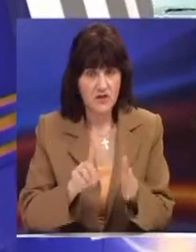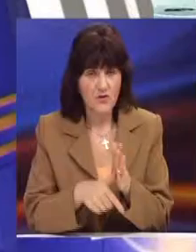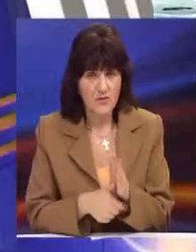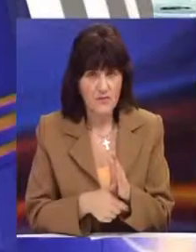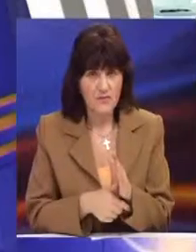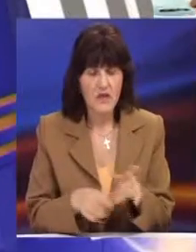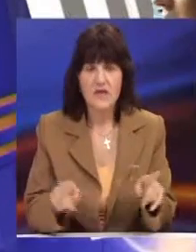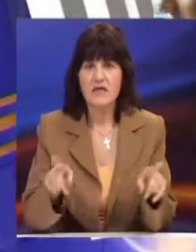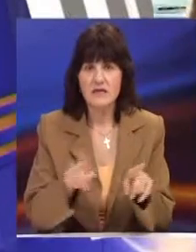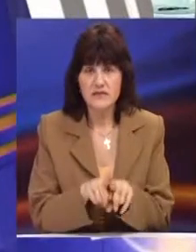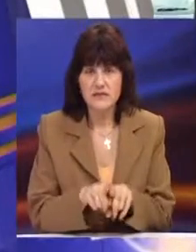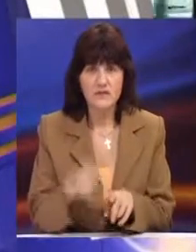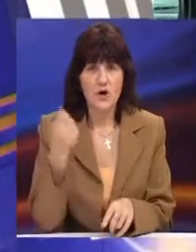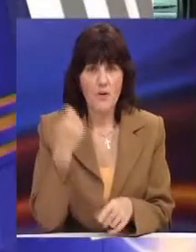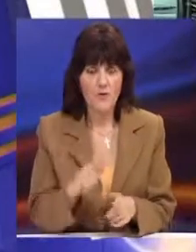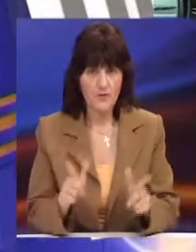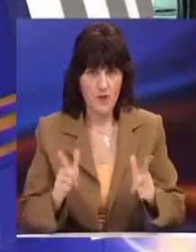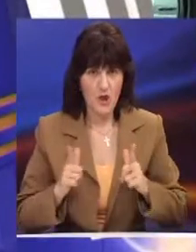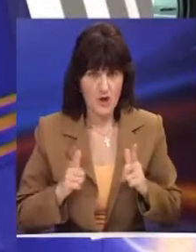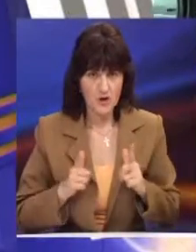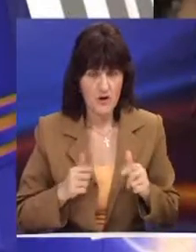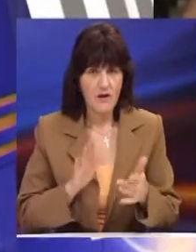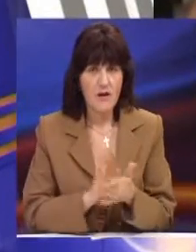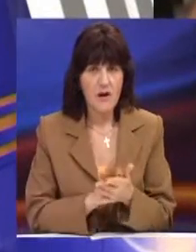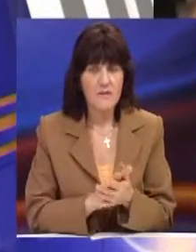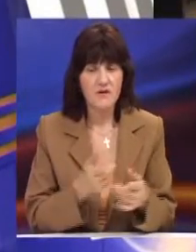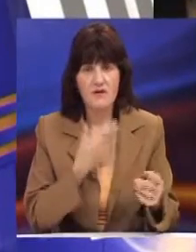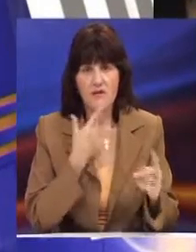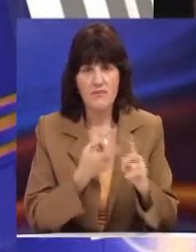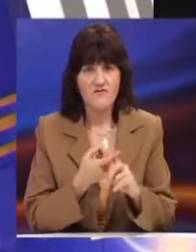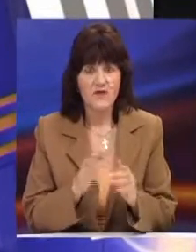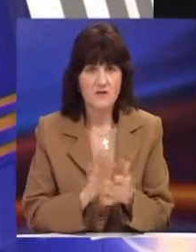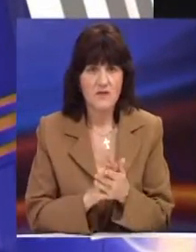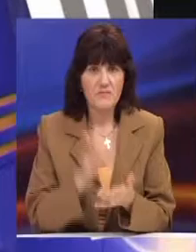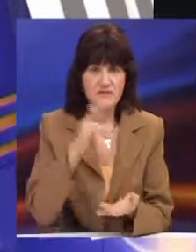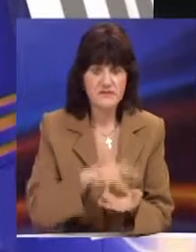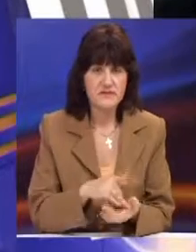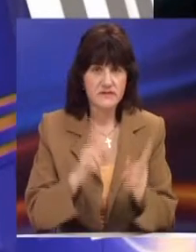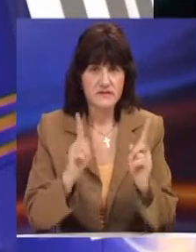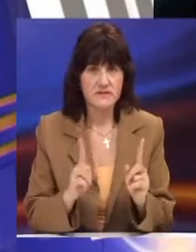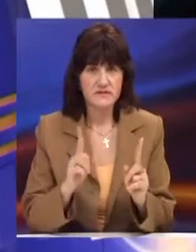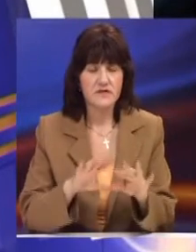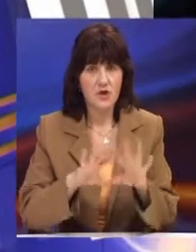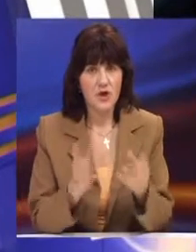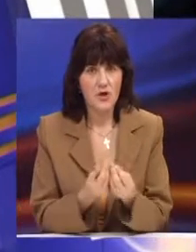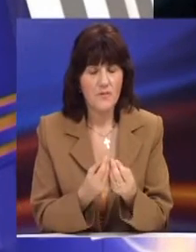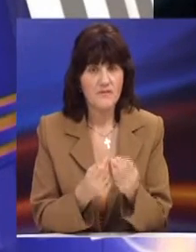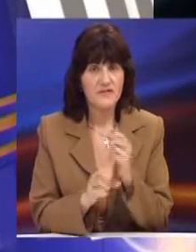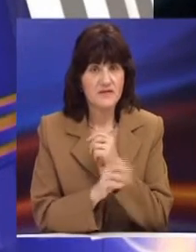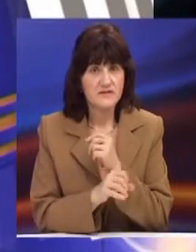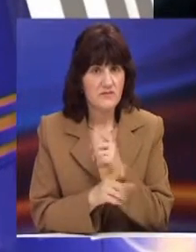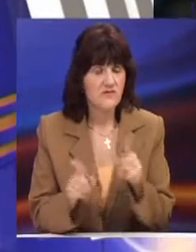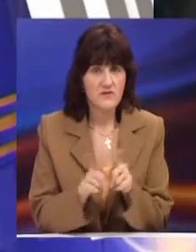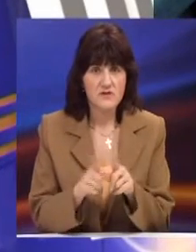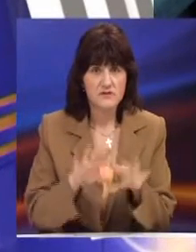sadašnjih 70. Isto tako poskupilo je i čekanje, što podrazumeva bilo koje stajanje vozila, pa čak i na semaforu.